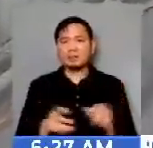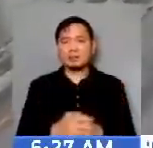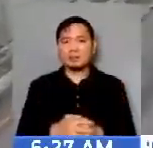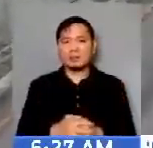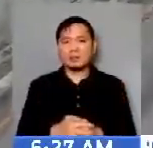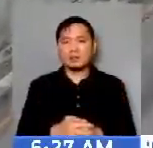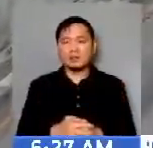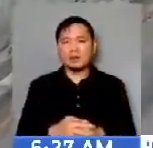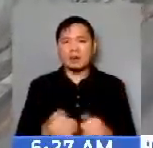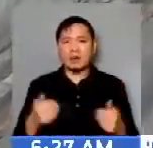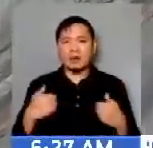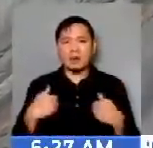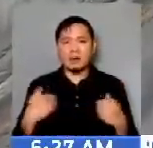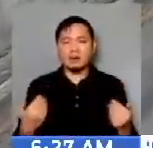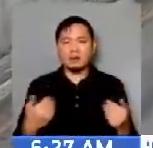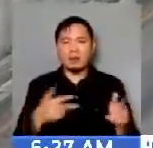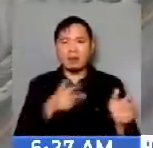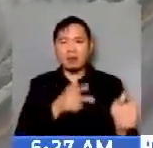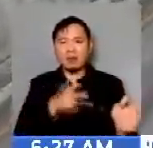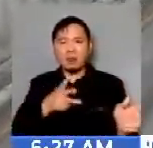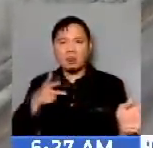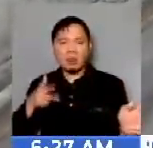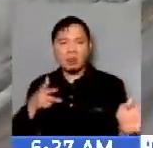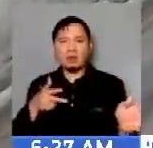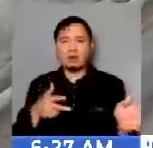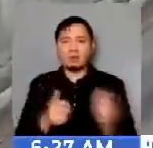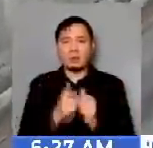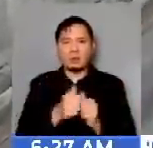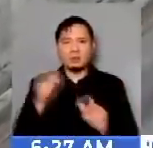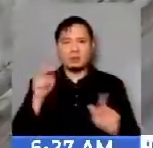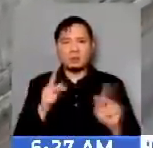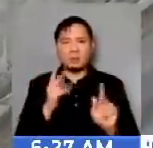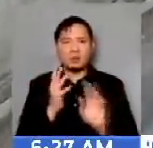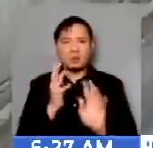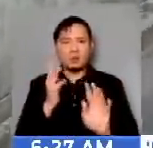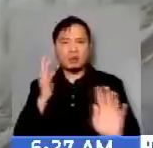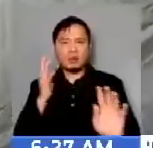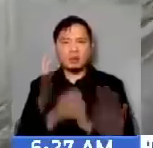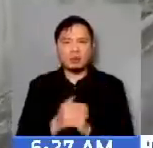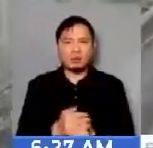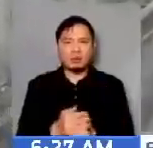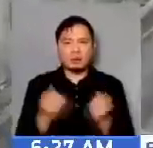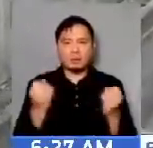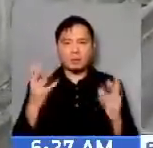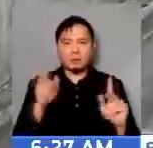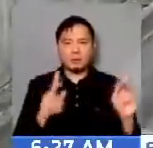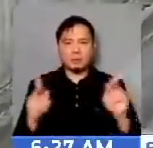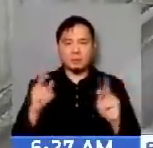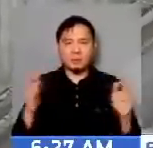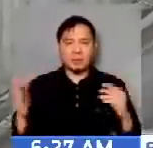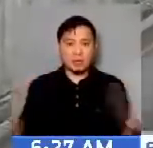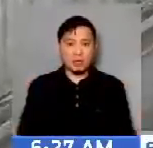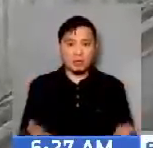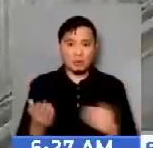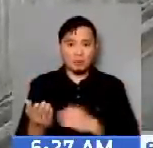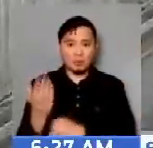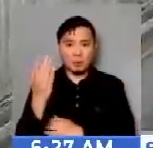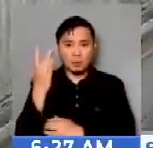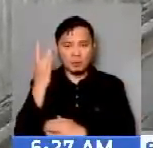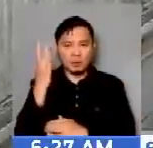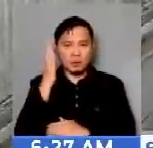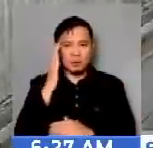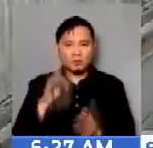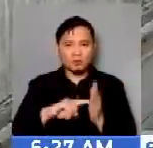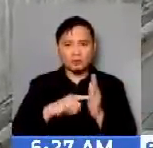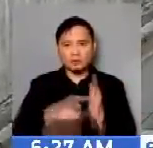mga EDSA Bus Carousel Station na marami na rin ngayong umaga dahil magsisimula na rin yung kanilang mga pasok sa trabaho.